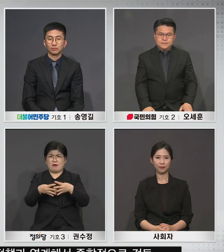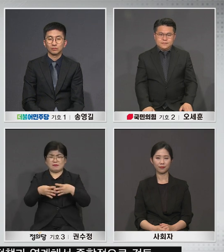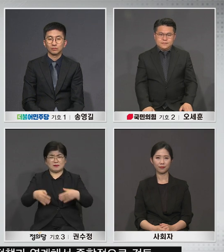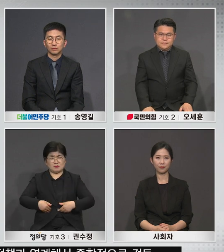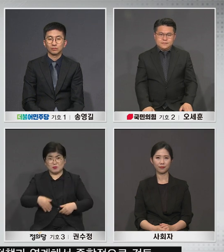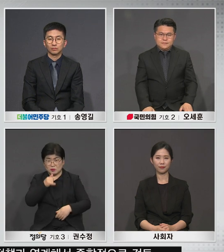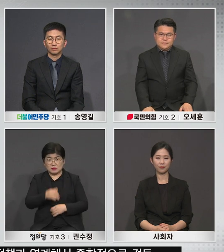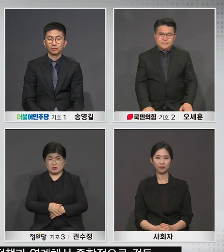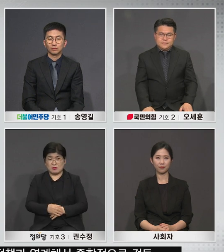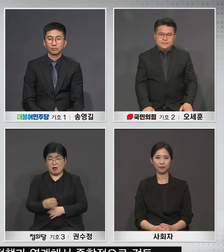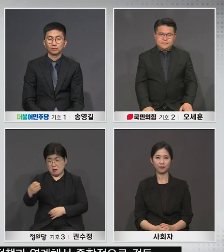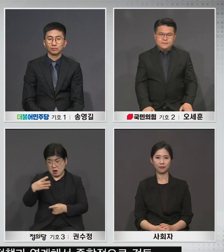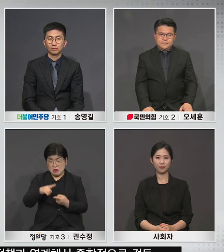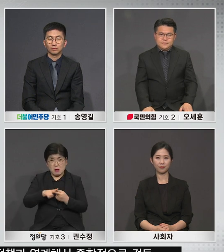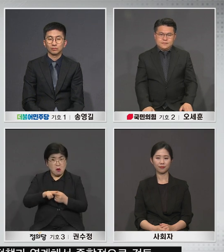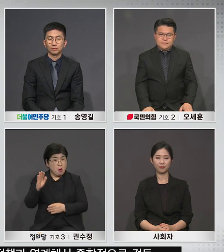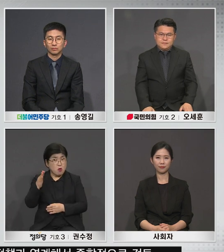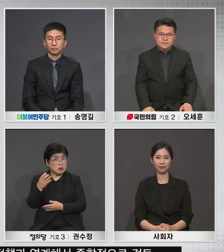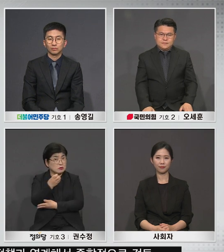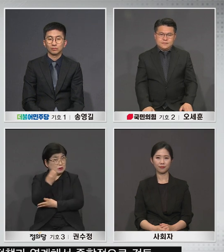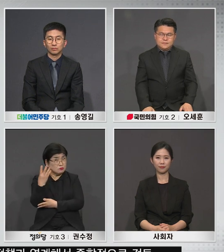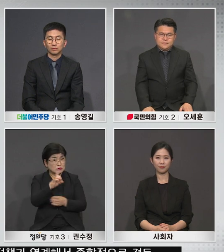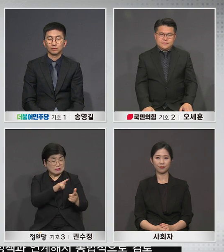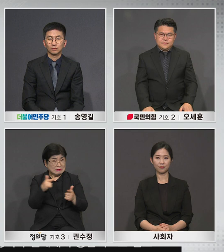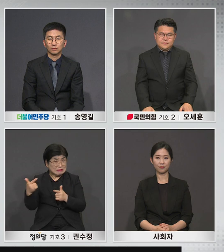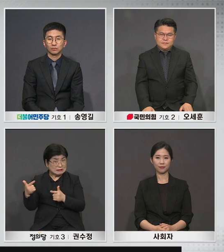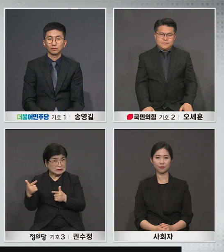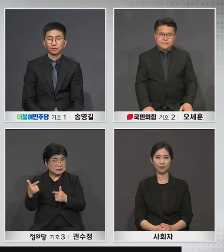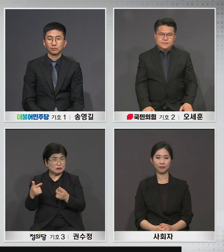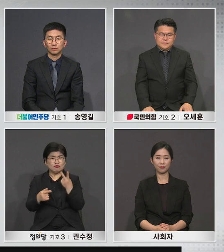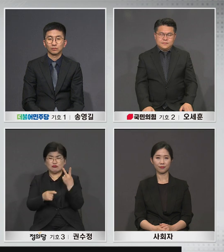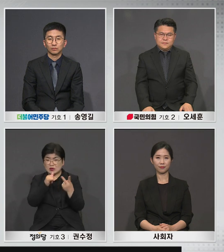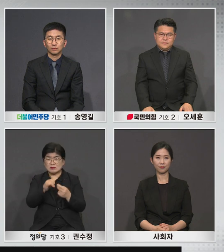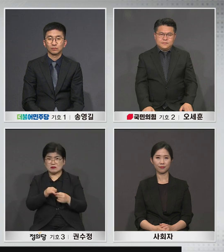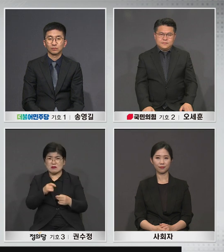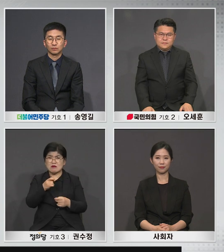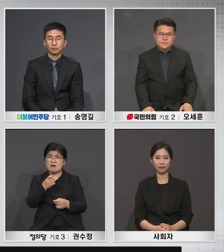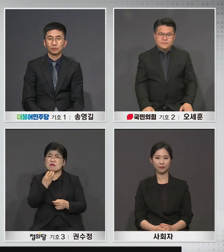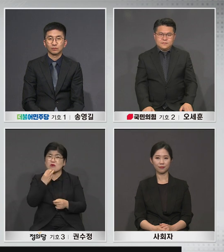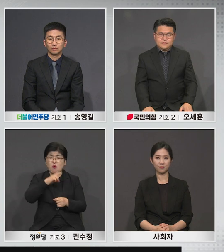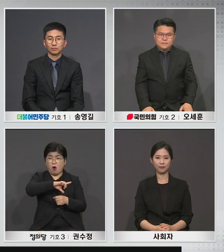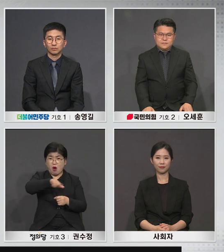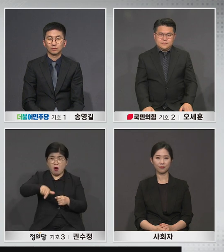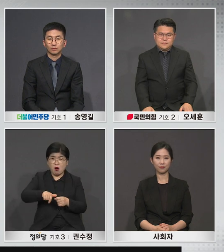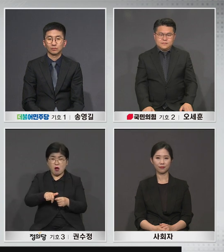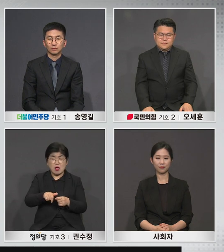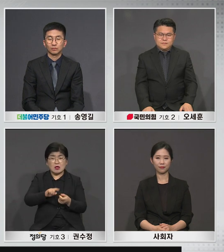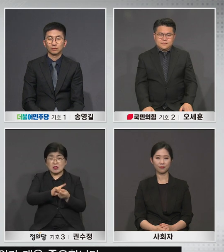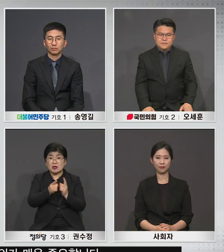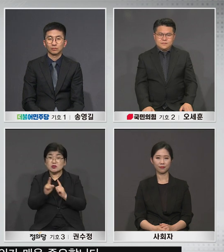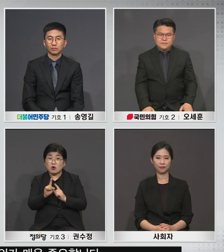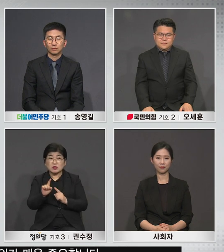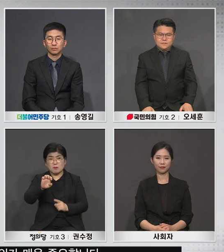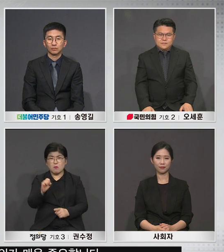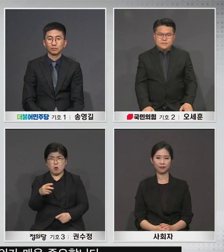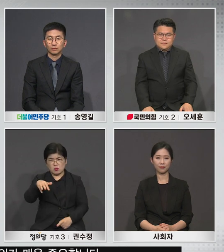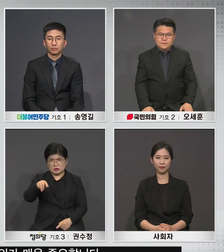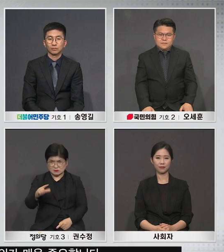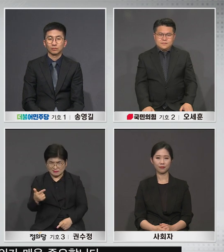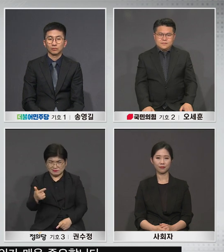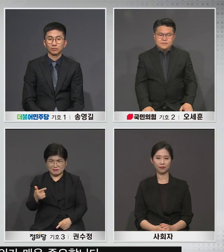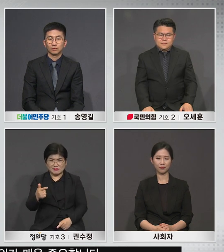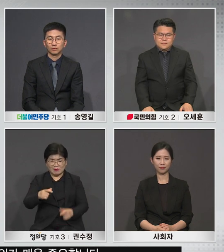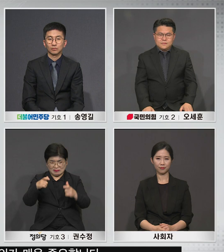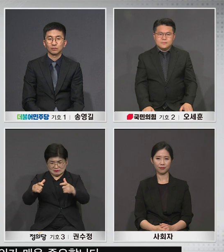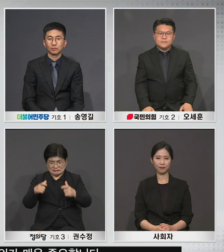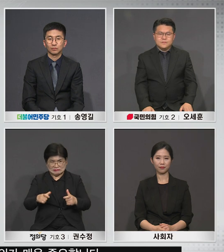말씀 주셨던 것처럼 최근 언론에서 공개된 사실이 두 가지가 있습니다. 첫째는 수도권 대체 매립지가 포천이라는 것. 그리고 그래서 지역 간 갈등이 지금